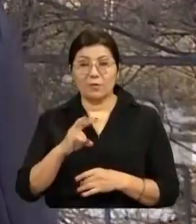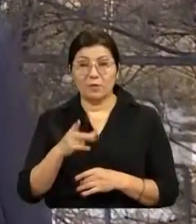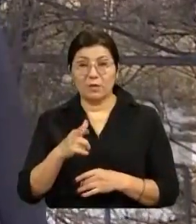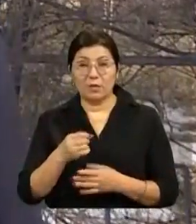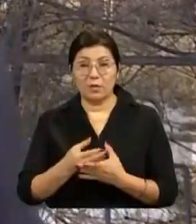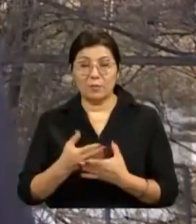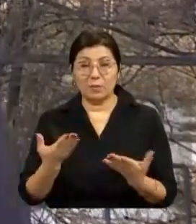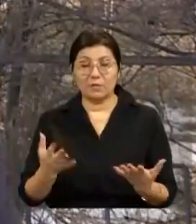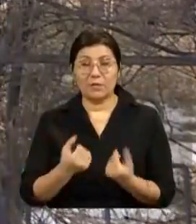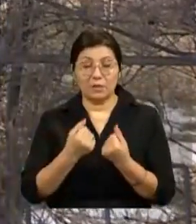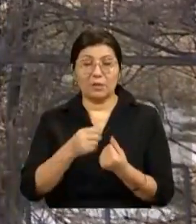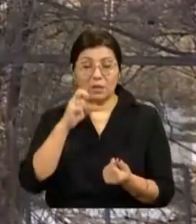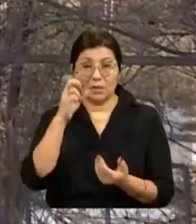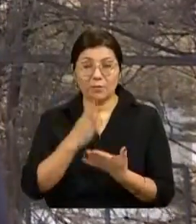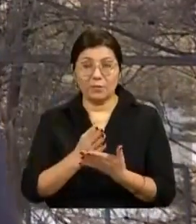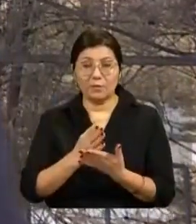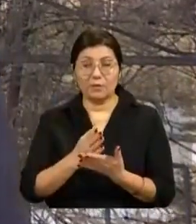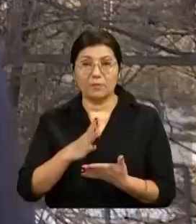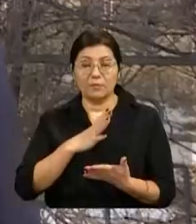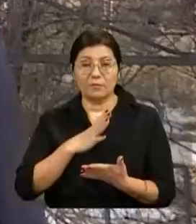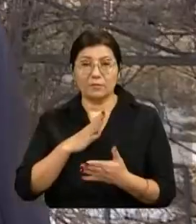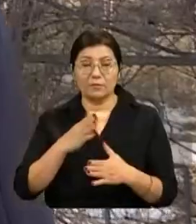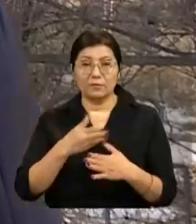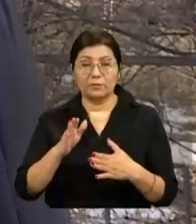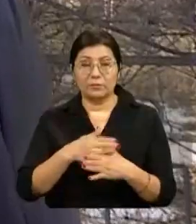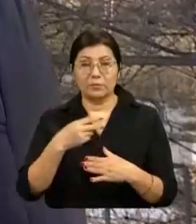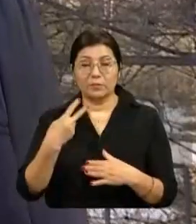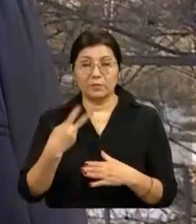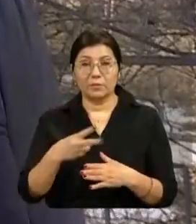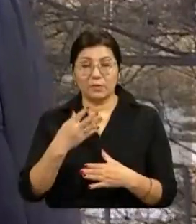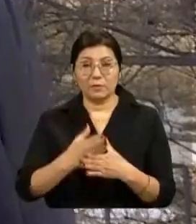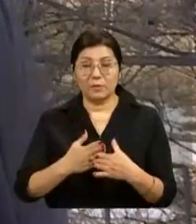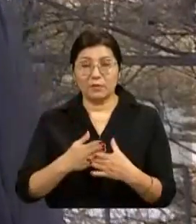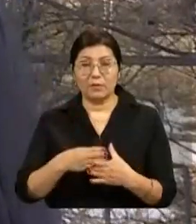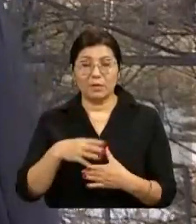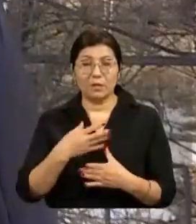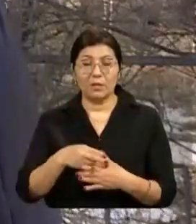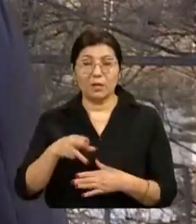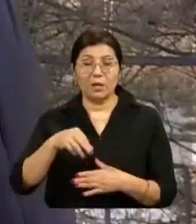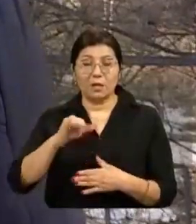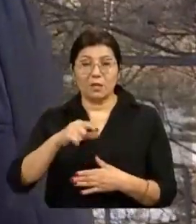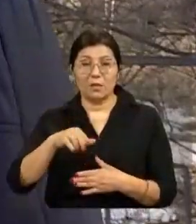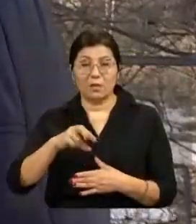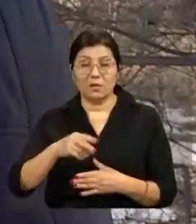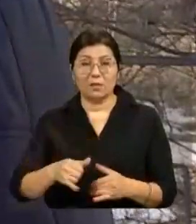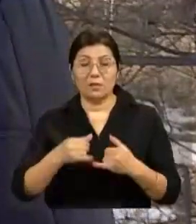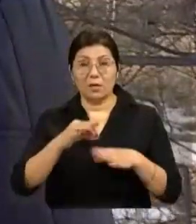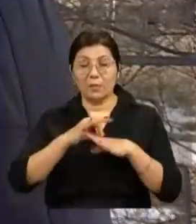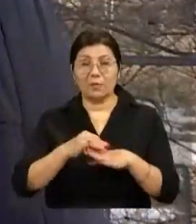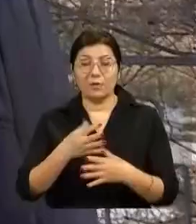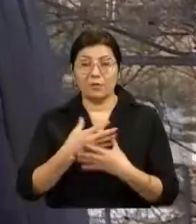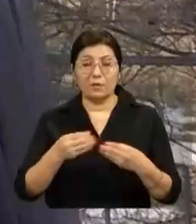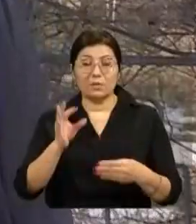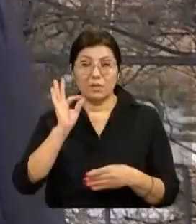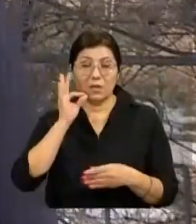оказывалась государственная поддержка. В частности, было выделено 2,5 тысячи тонн льготного дизельного топлива для проведения весенней и